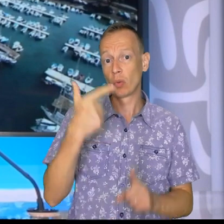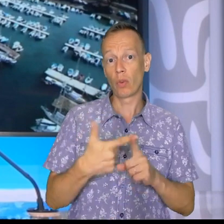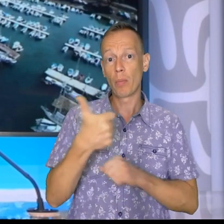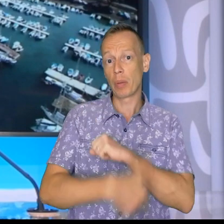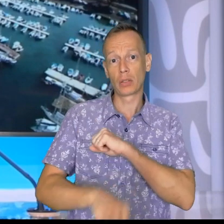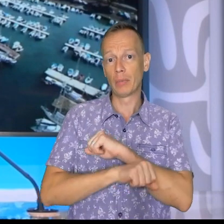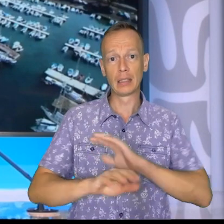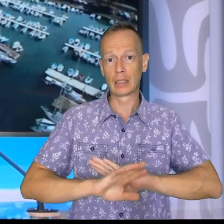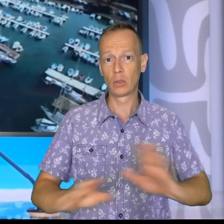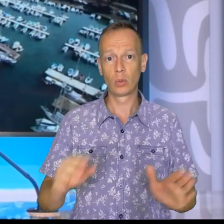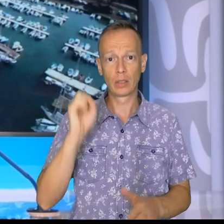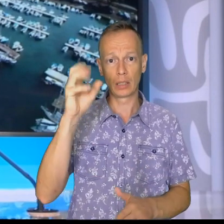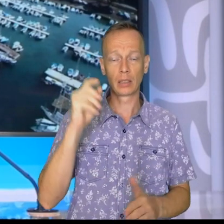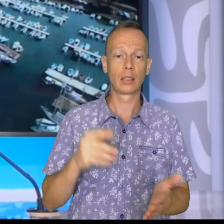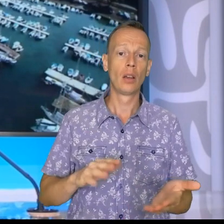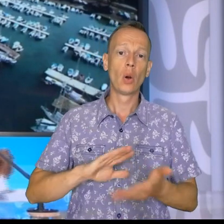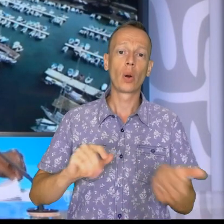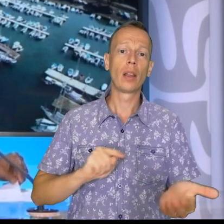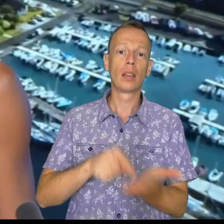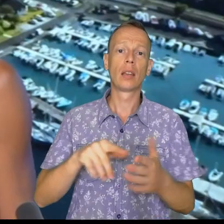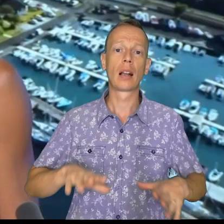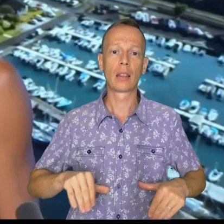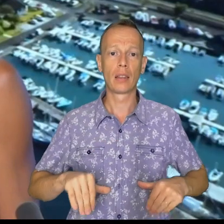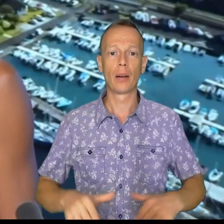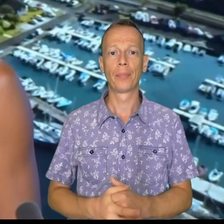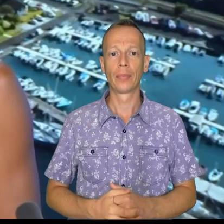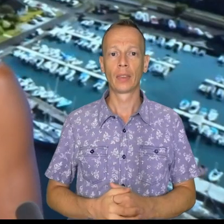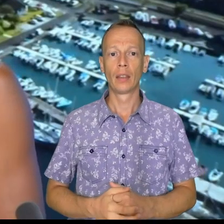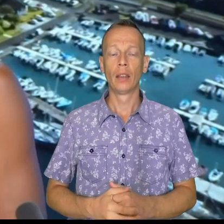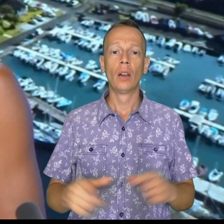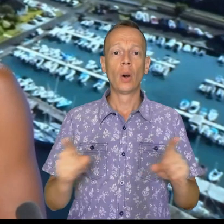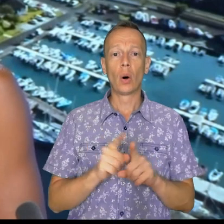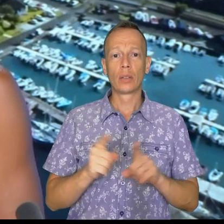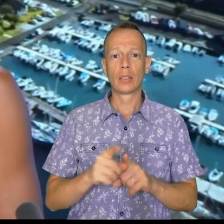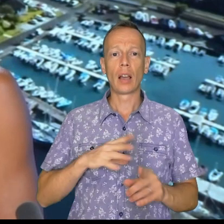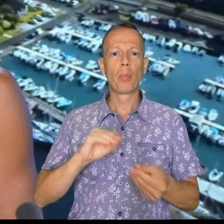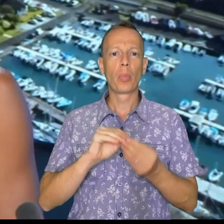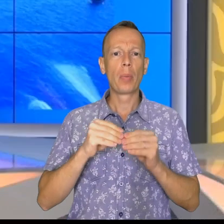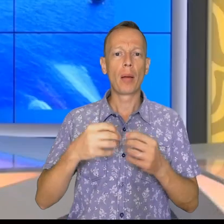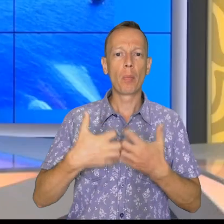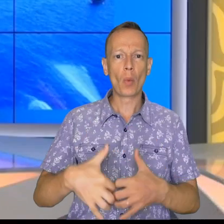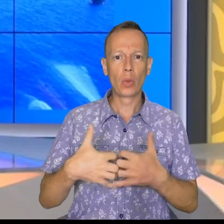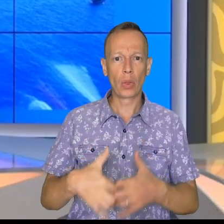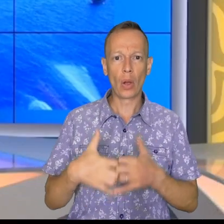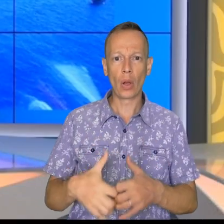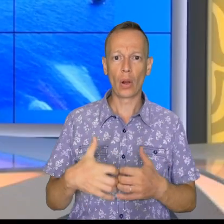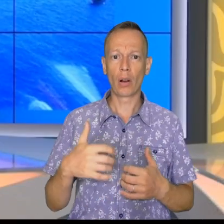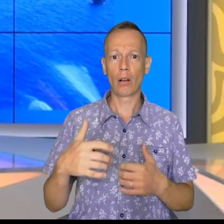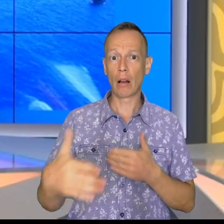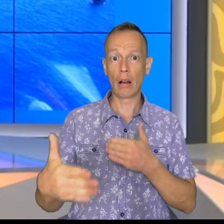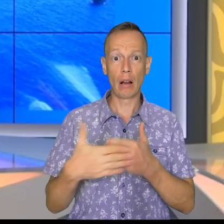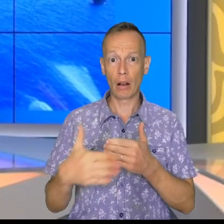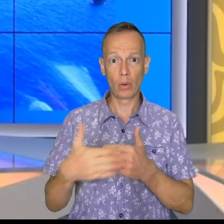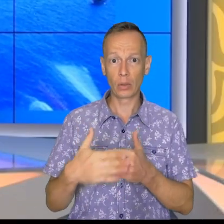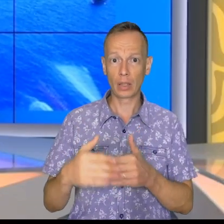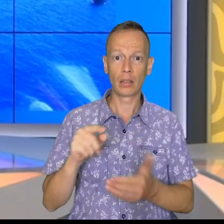vers Tahiti en passant par Vancouver. En bref, suite à une avarie moteur à moins de 2 miles nautiques du